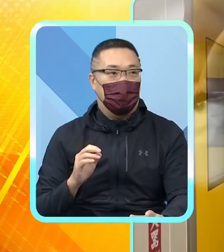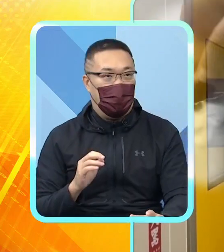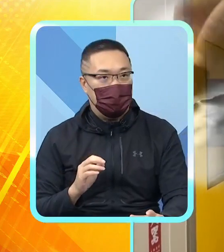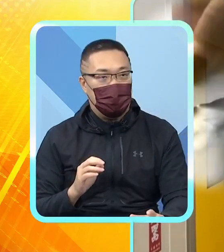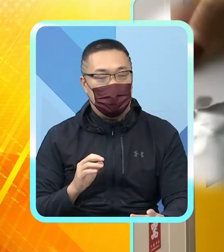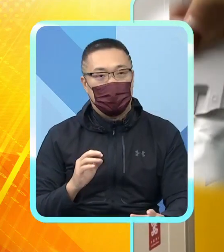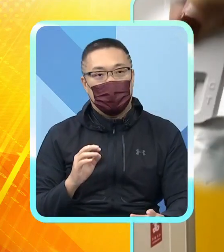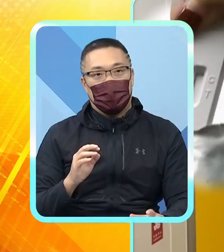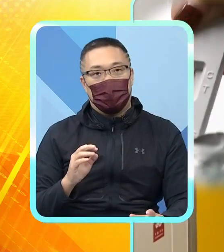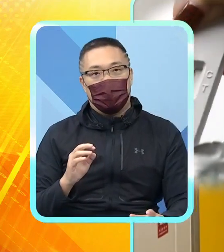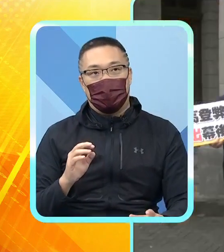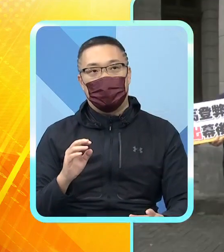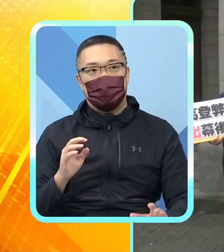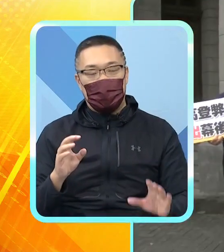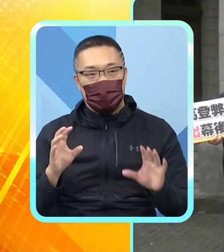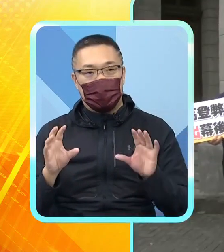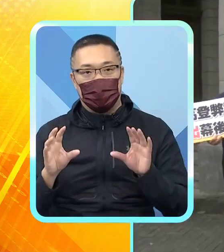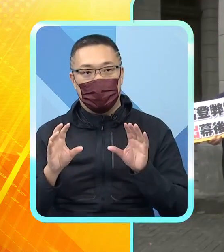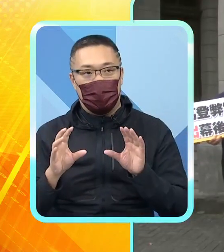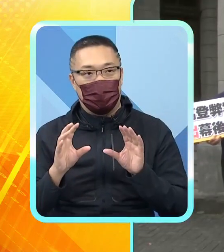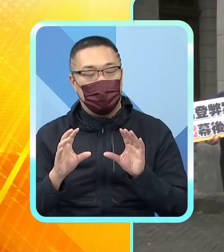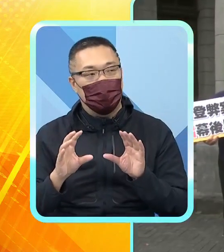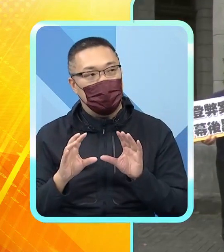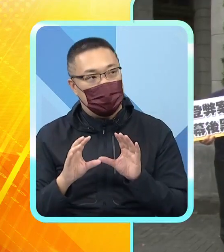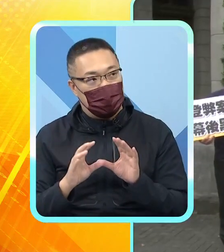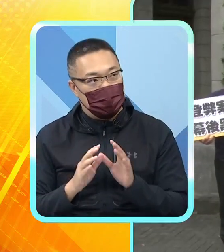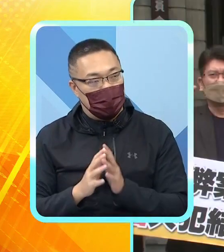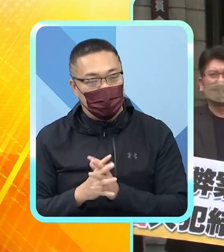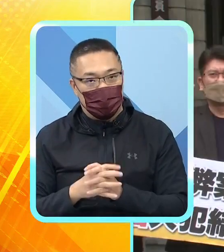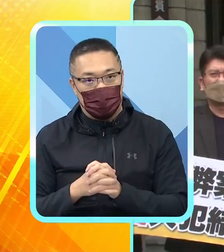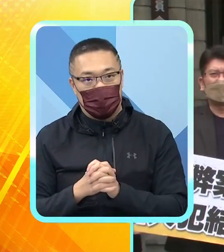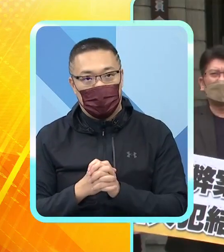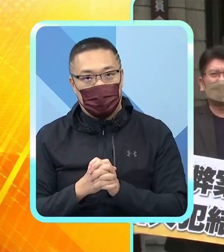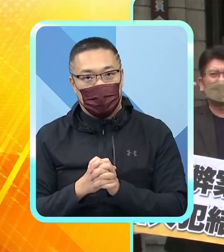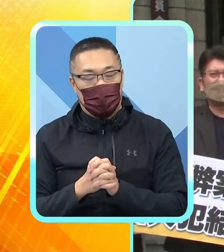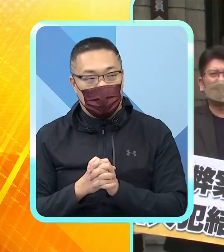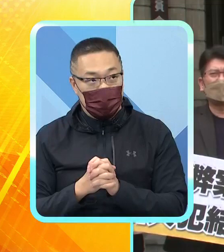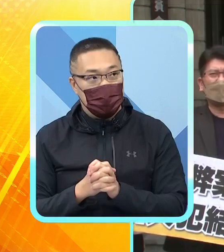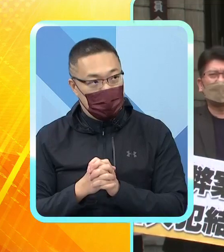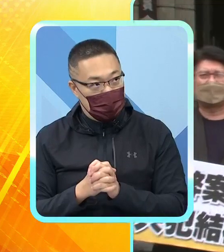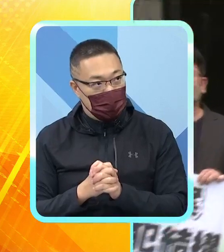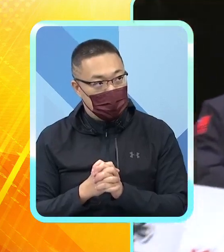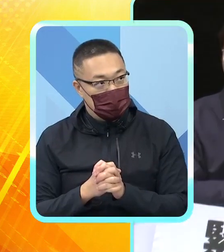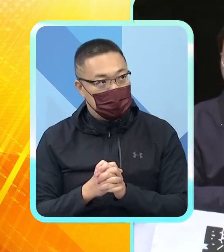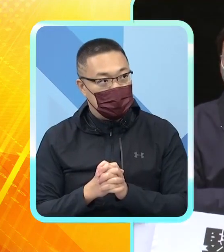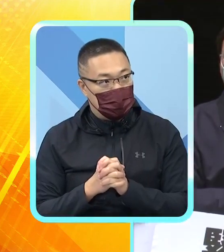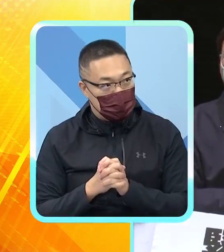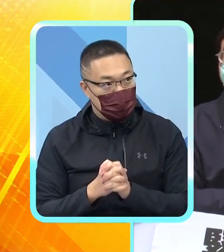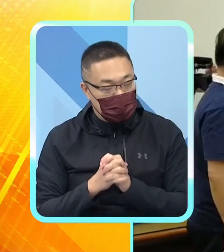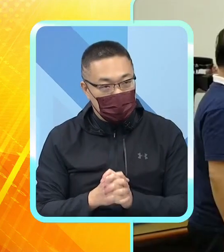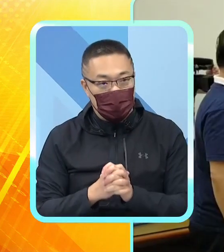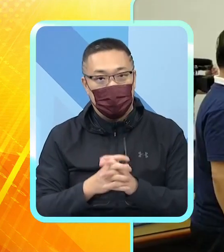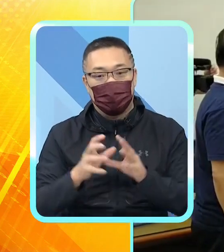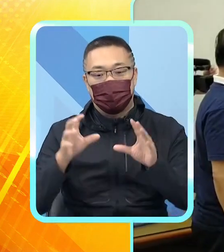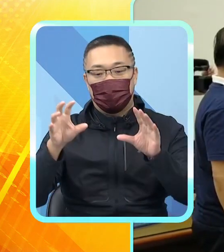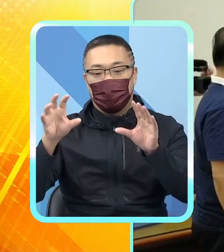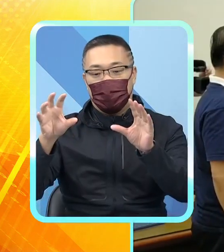且坦白讲，这一个卫福部定下来的标准很严哦， 很严， 请注